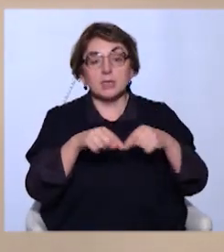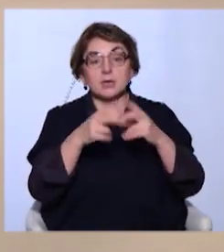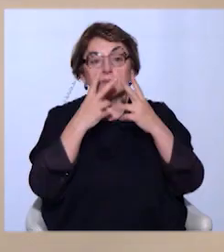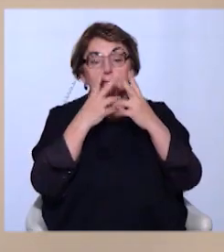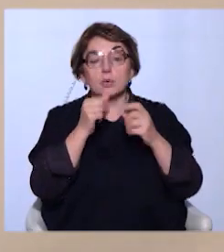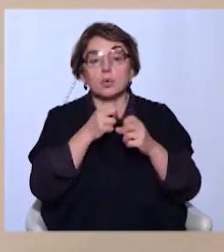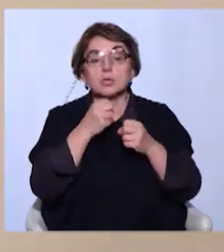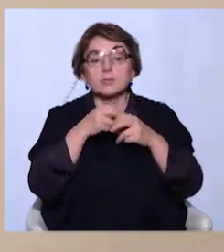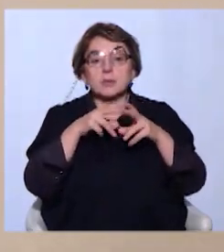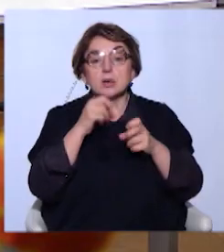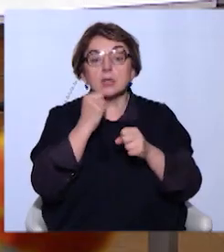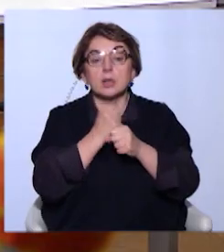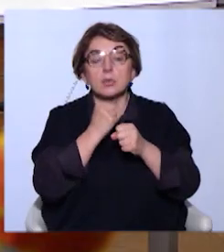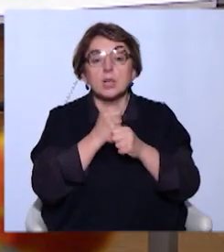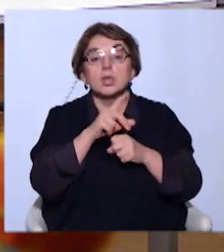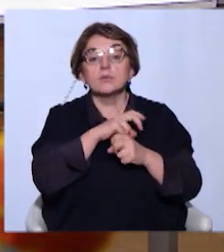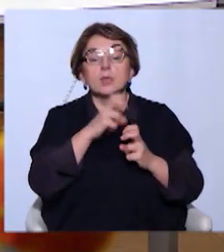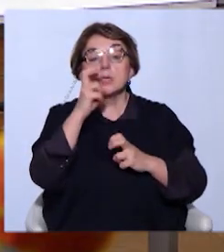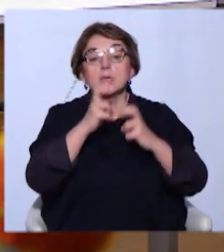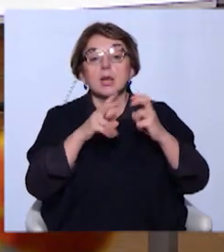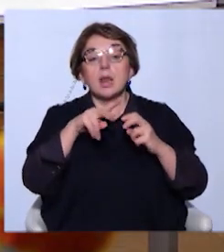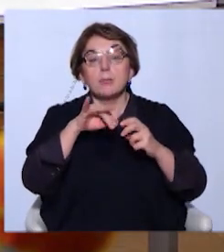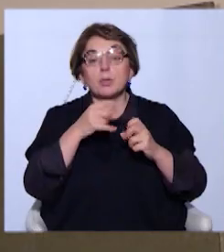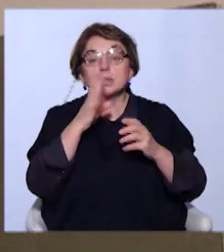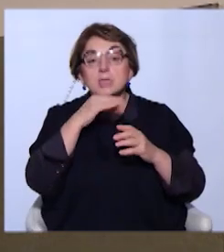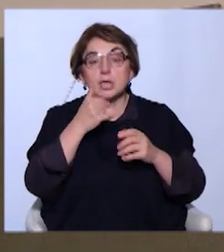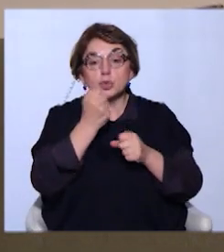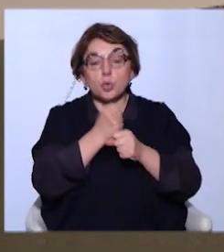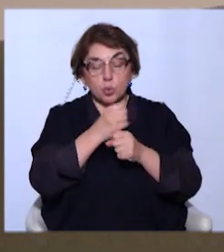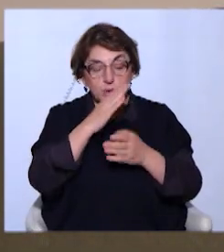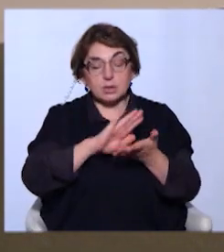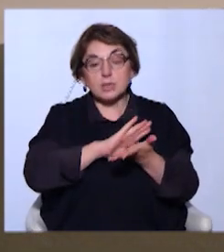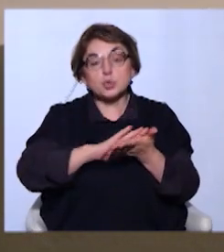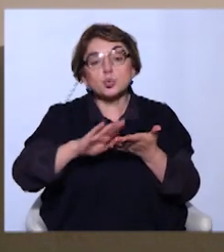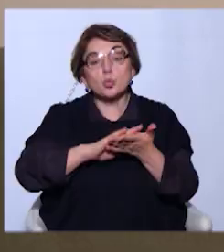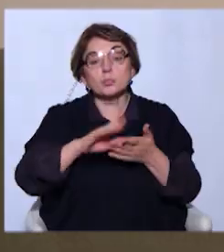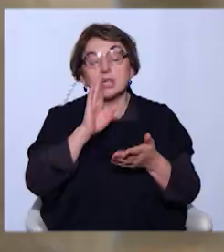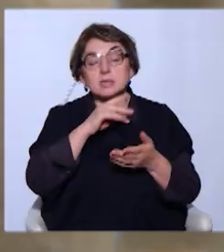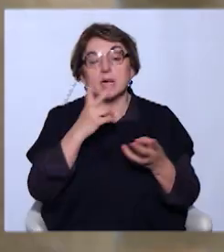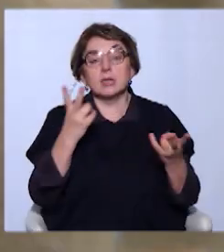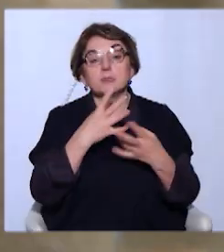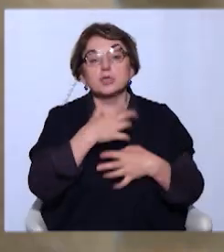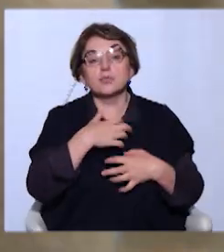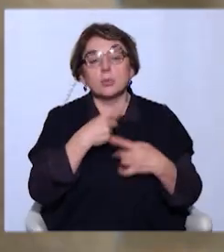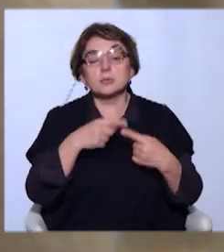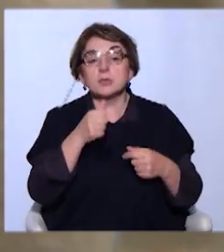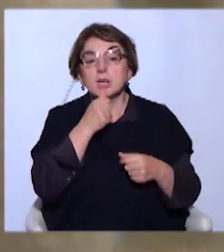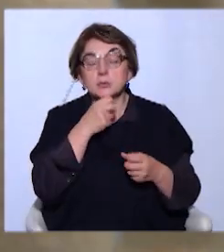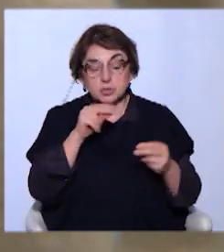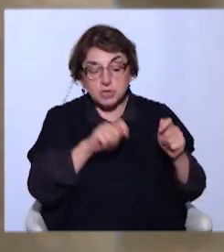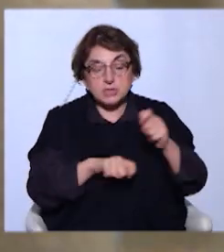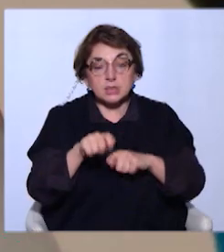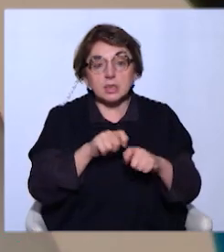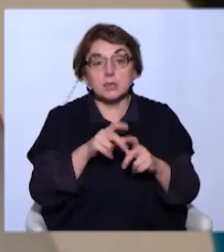თუ როგორ იხდება ამ წუთას ლაბორატორიაში წყალი, ვინაიდან თქვენ იცით, რომ გამოხდილი წყალი ძალიან მნიშვნელოვანია სხვადასხვა